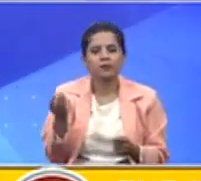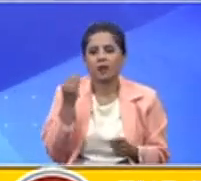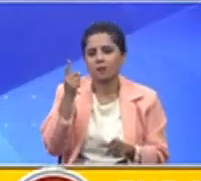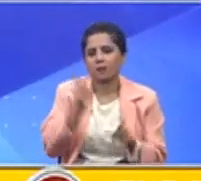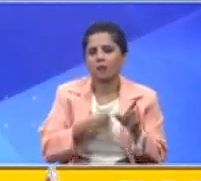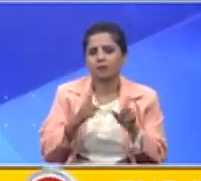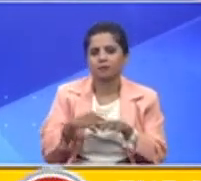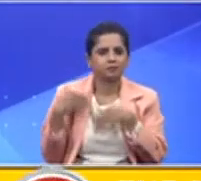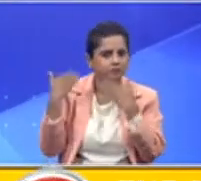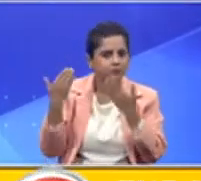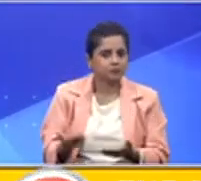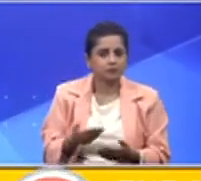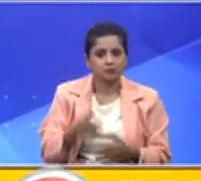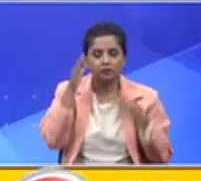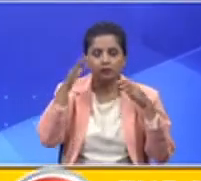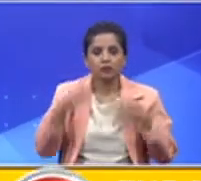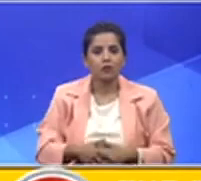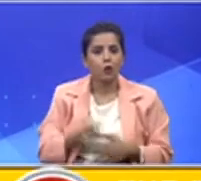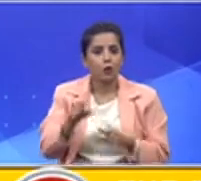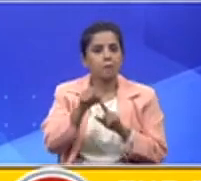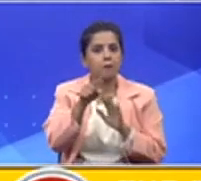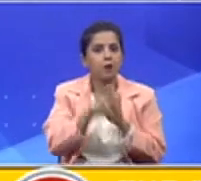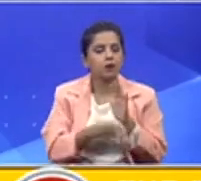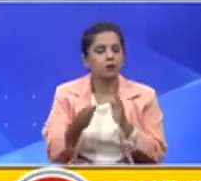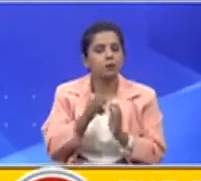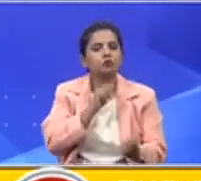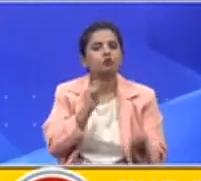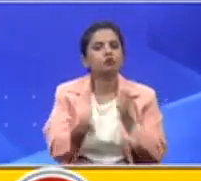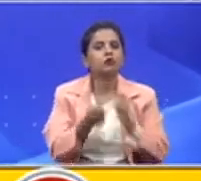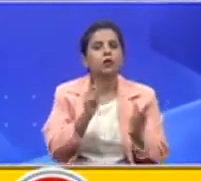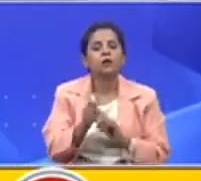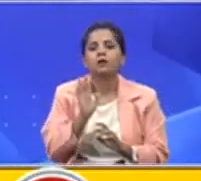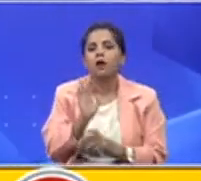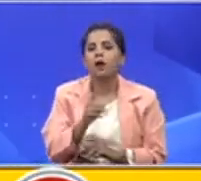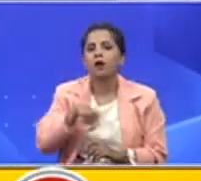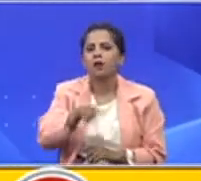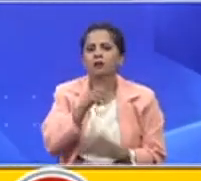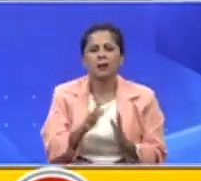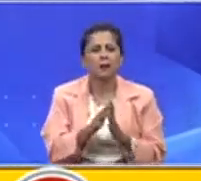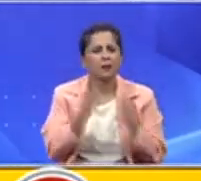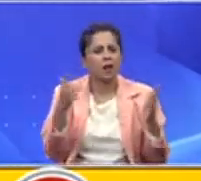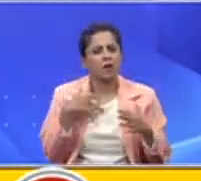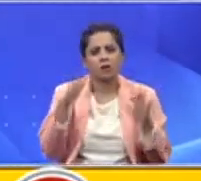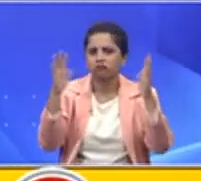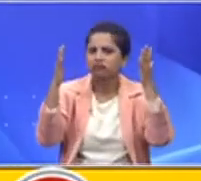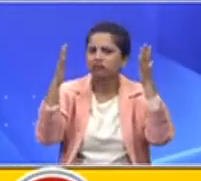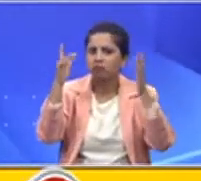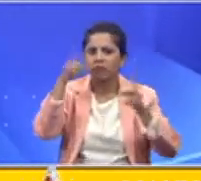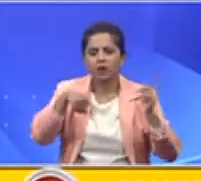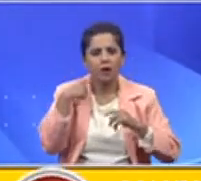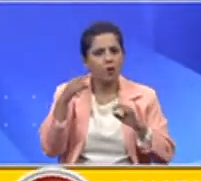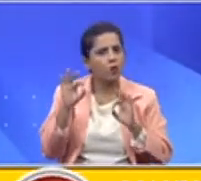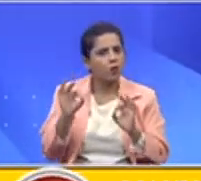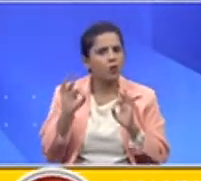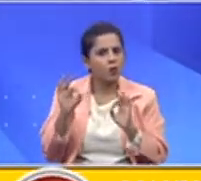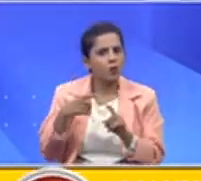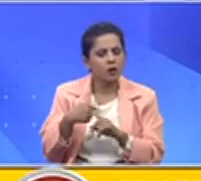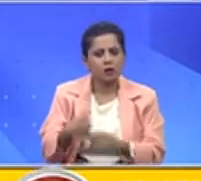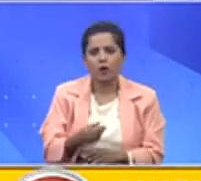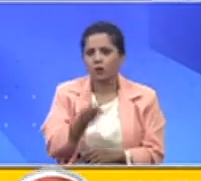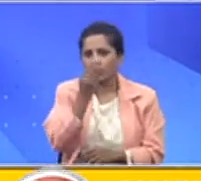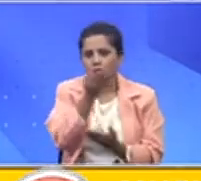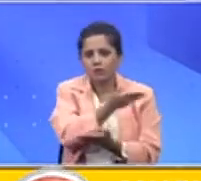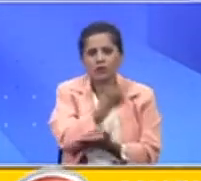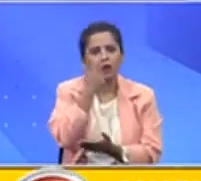वर्सों में हज पॉलिस में जो बड़ाओं किये गए हैं उनकी भरपूर सराना हो रही है हमारी मुस्लिम